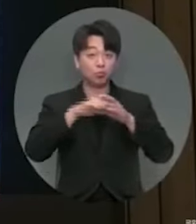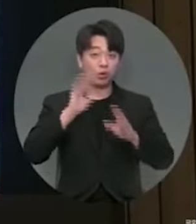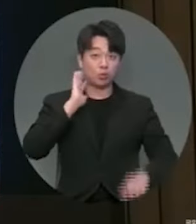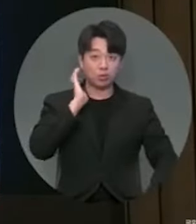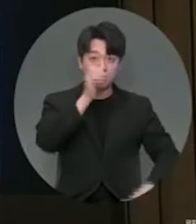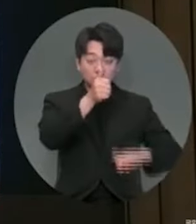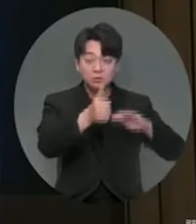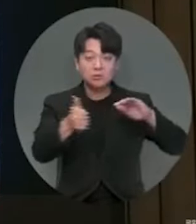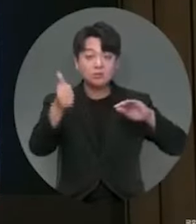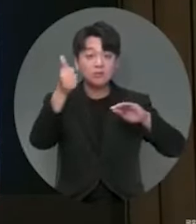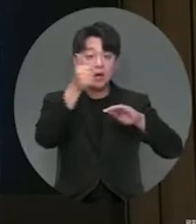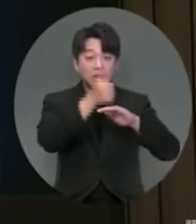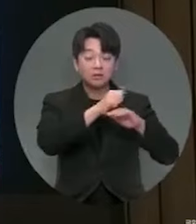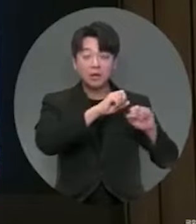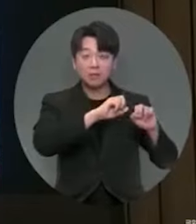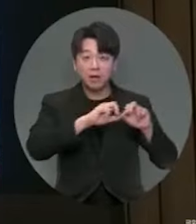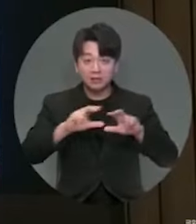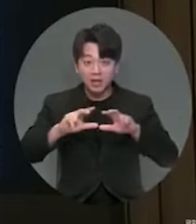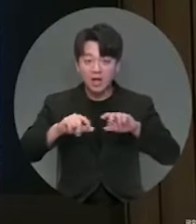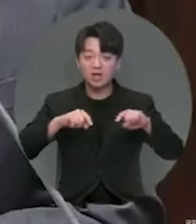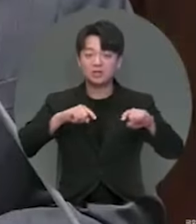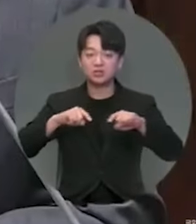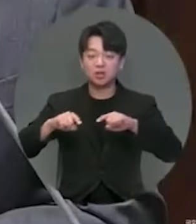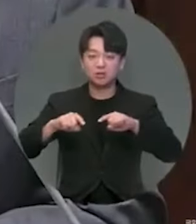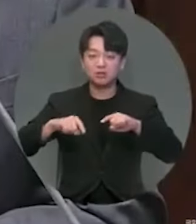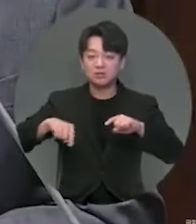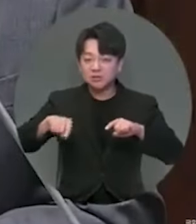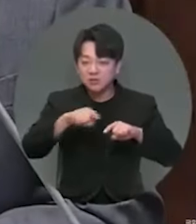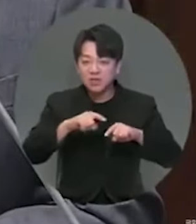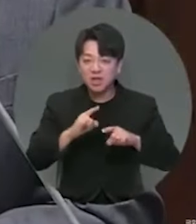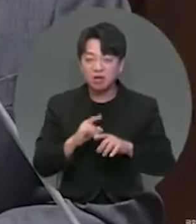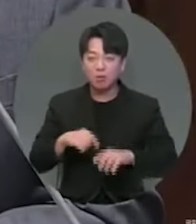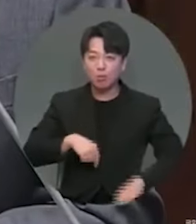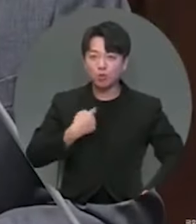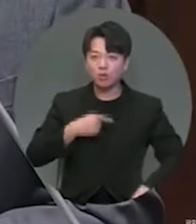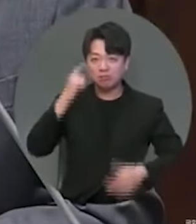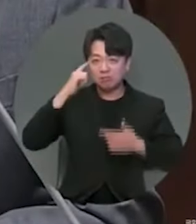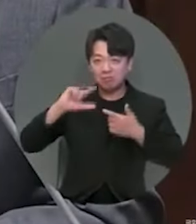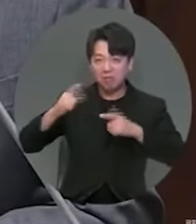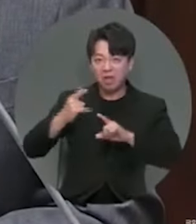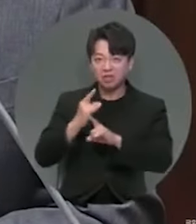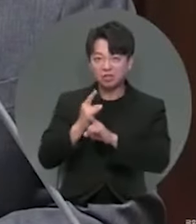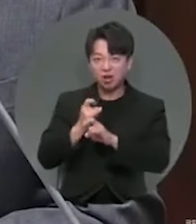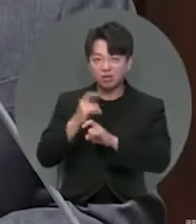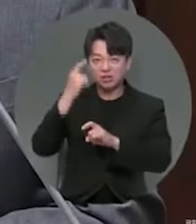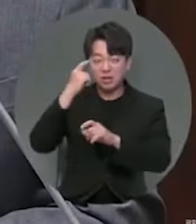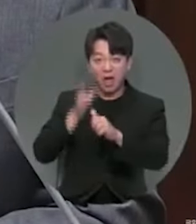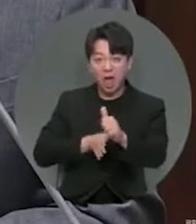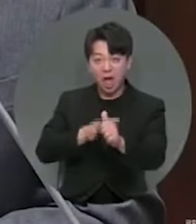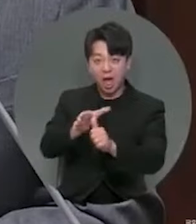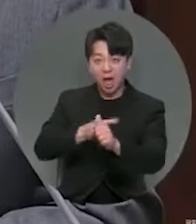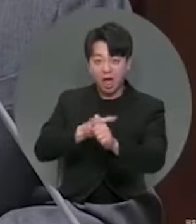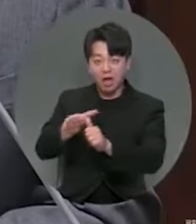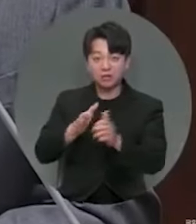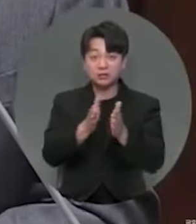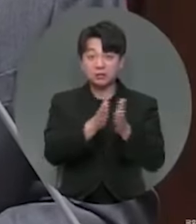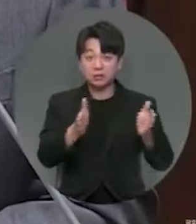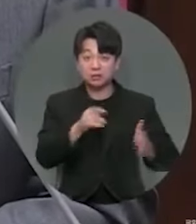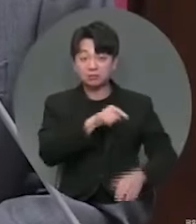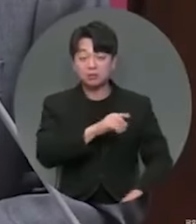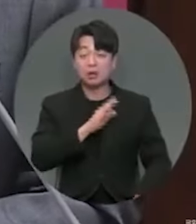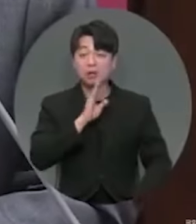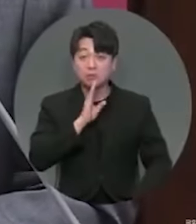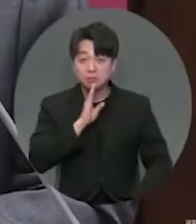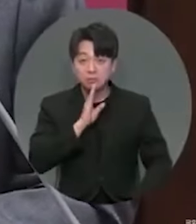취임하자마자 적폐청산을 국정과제 1호로 선정했는데 잘 기억하고 계시죠? 장관님. 예, 언론을 통해서